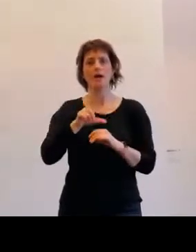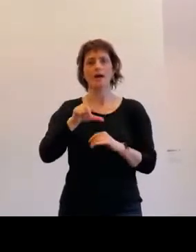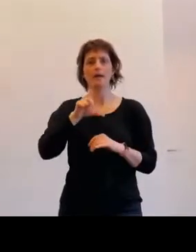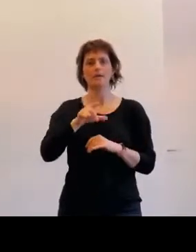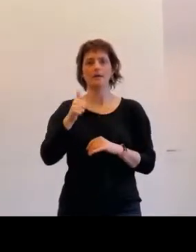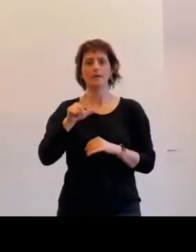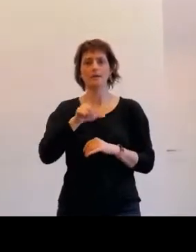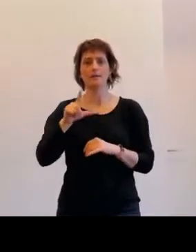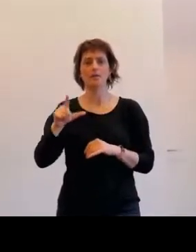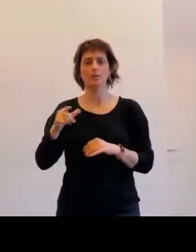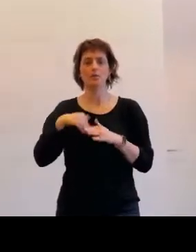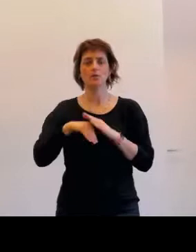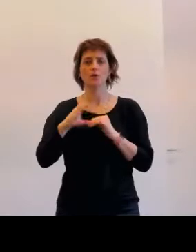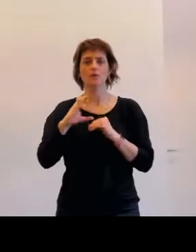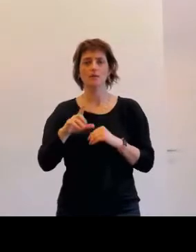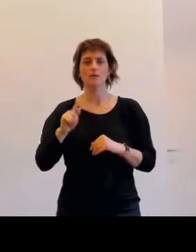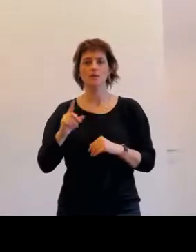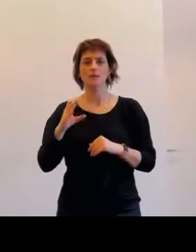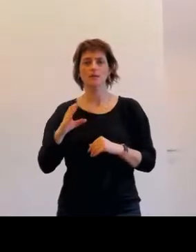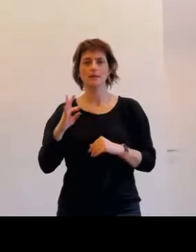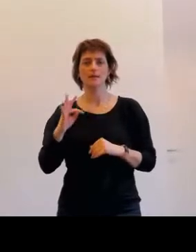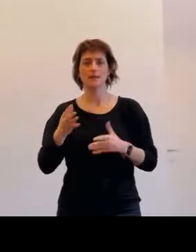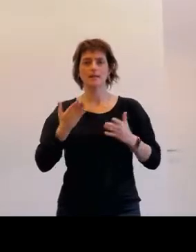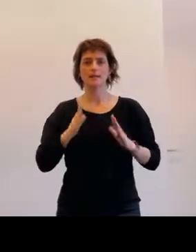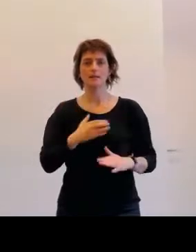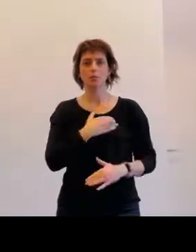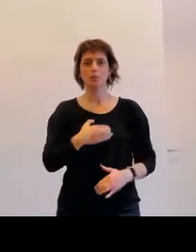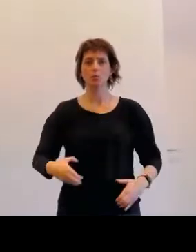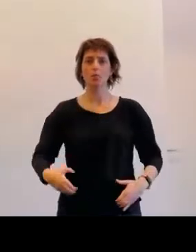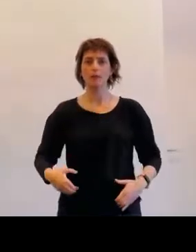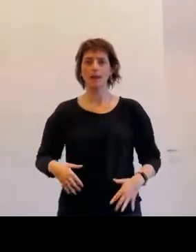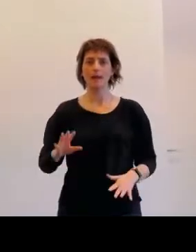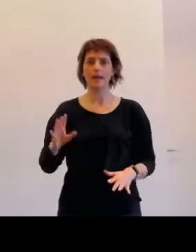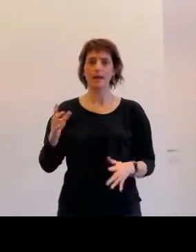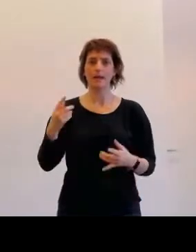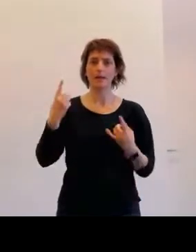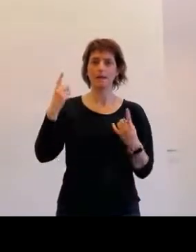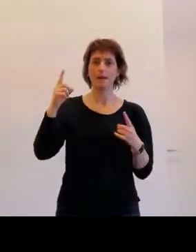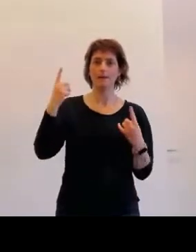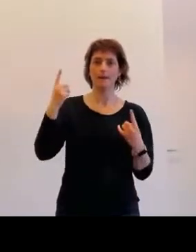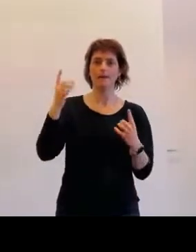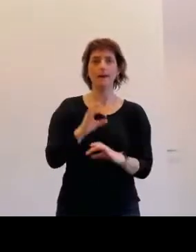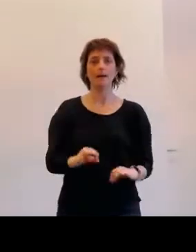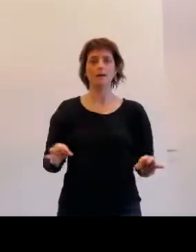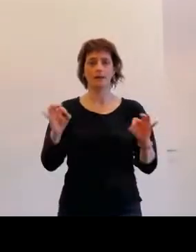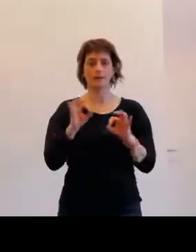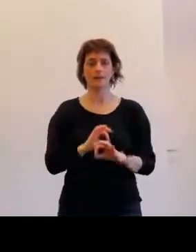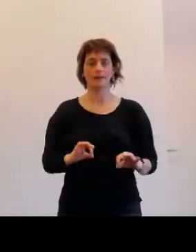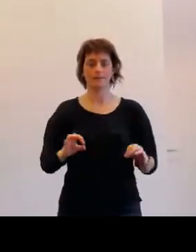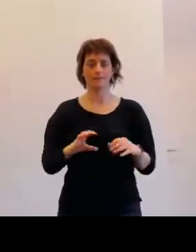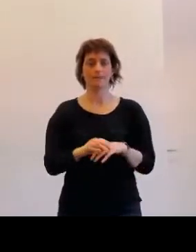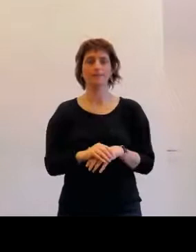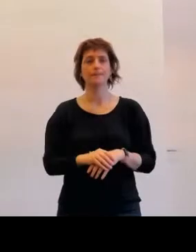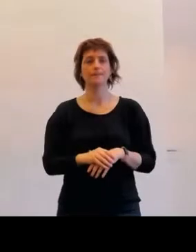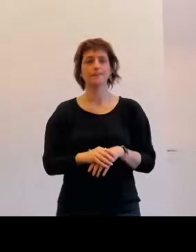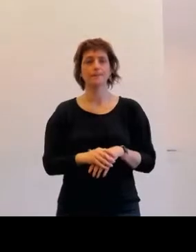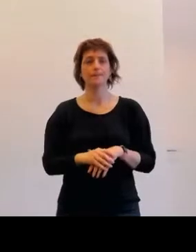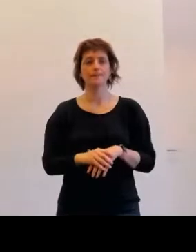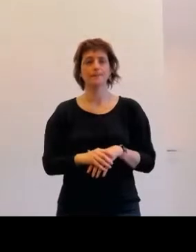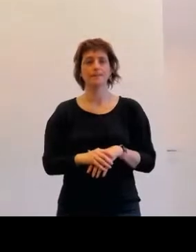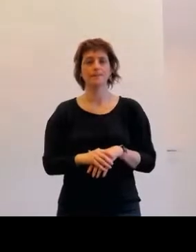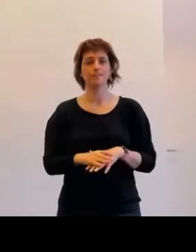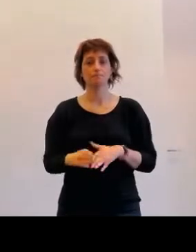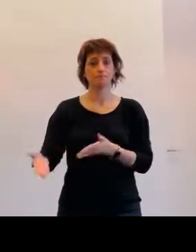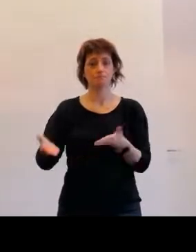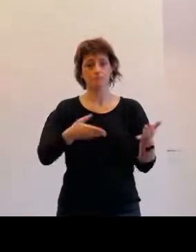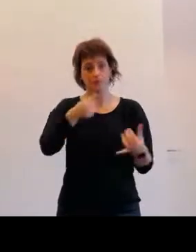L21-22-22 du CGCT, les décisions du maire ? Je n'en vois pas non plus. Vous vous souvenez